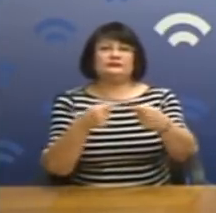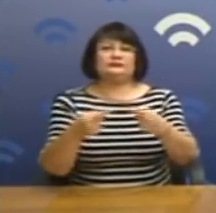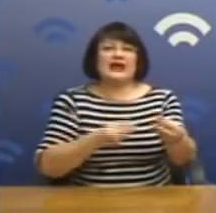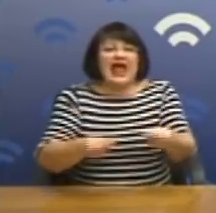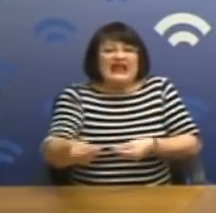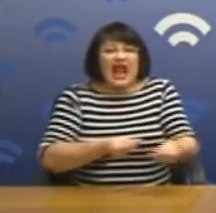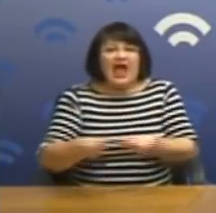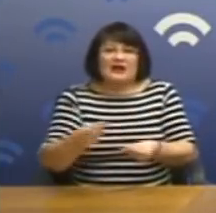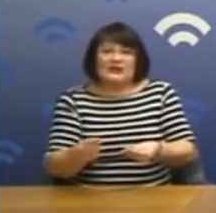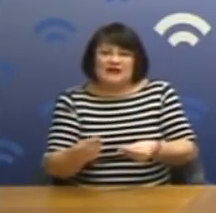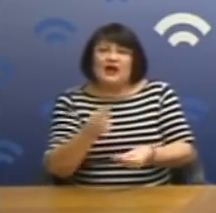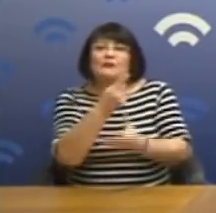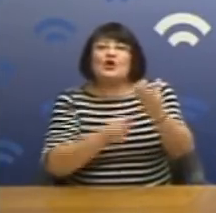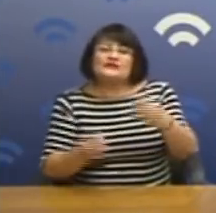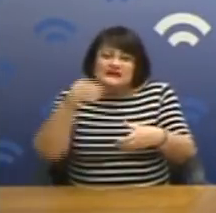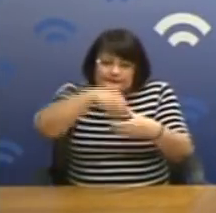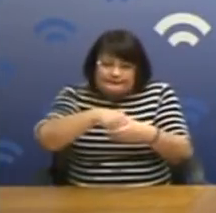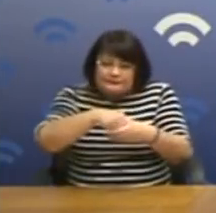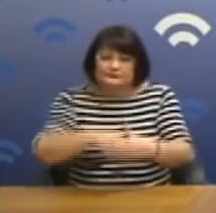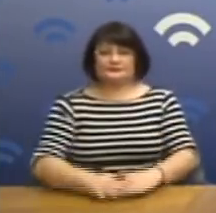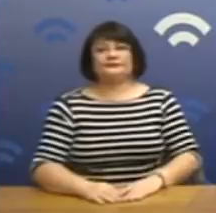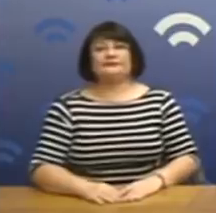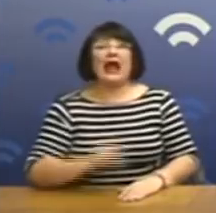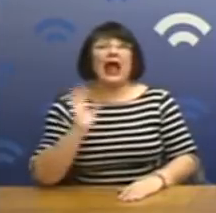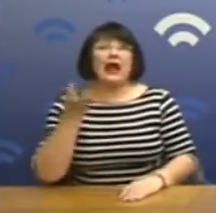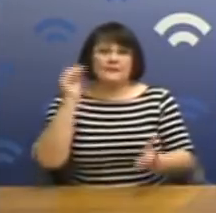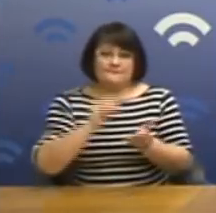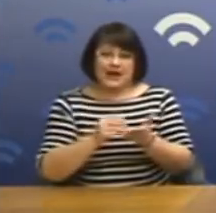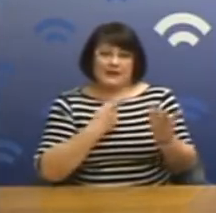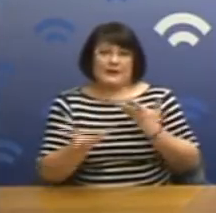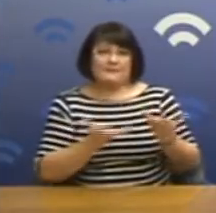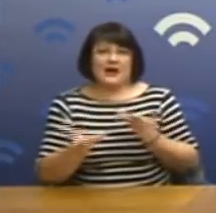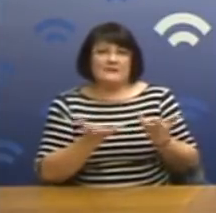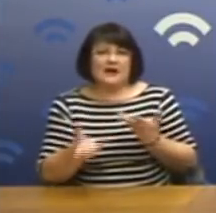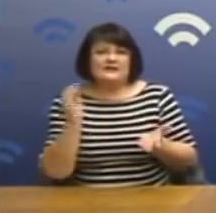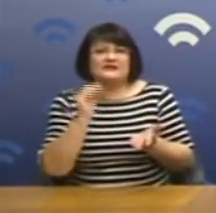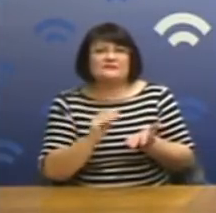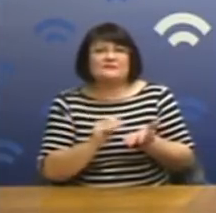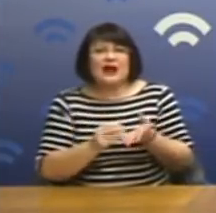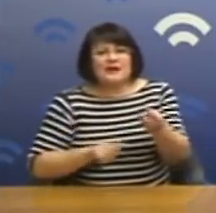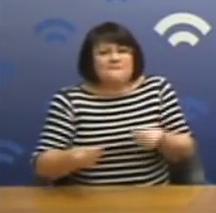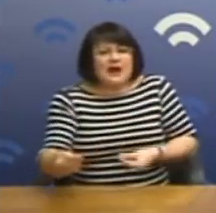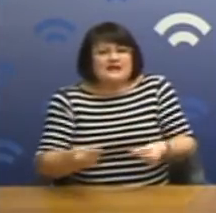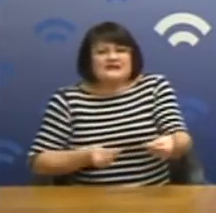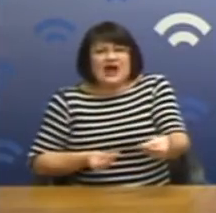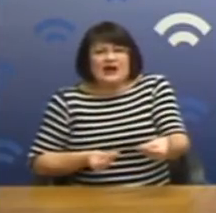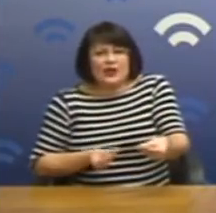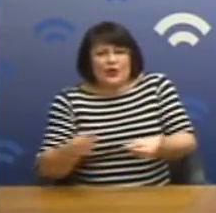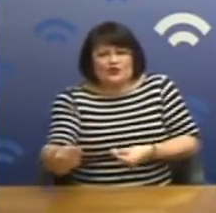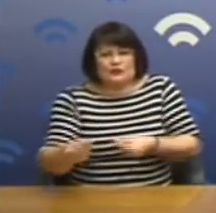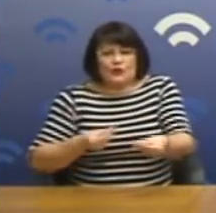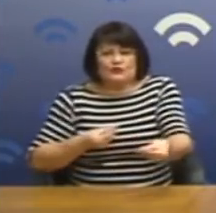ανταλλάγματα. Οποιαδήποτε επαναδιαπραγμάτευση, πάλι ένα τέτοιο παζάρι θα είναι, ενδεχομένως